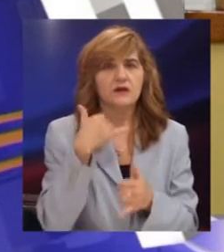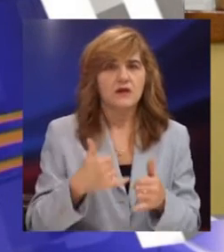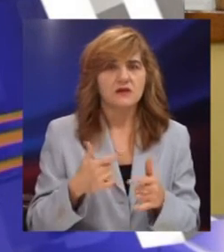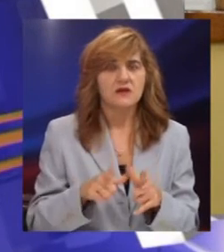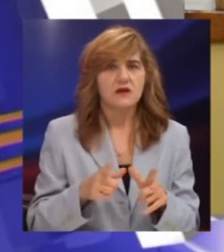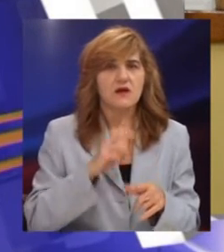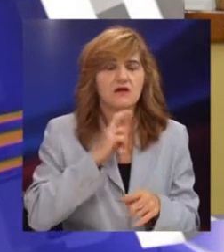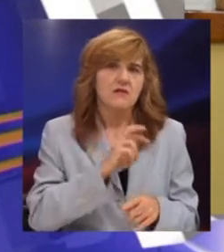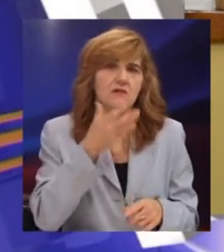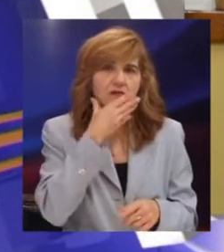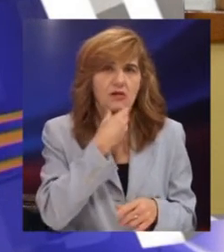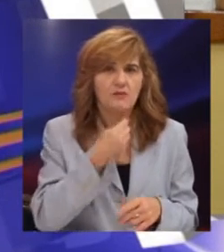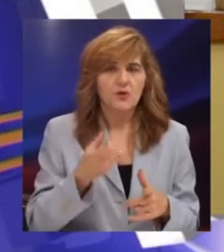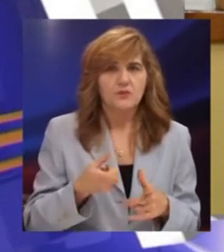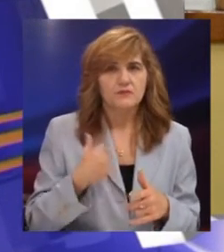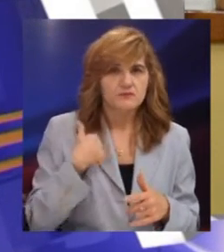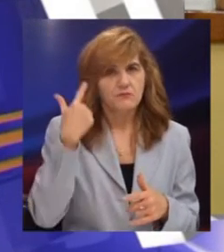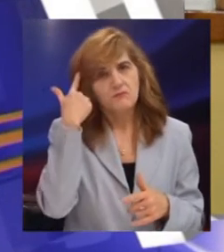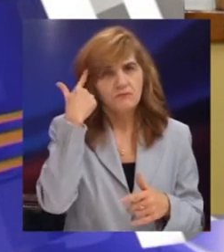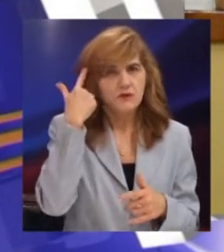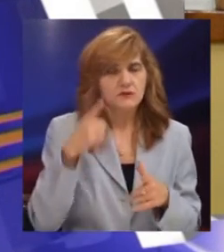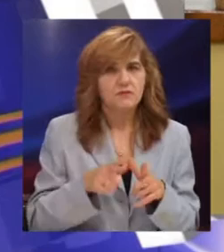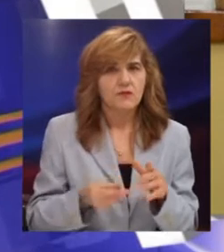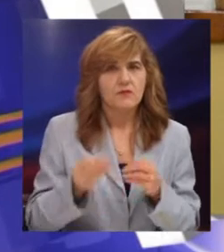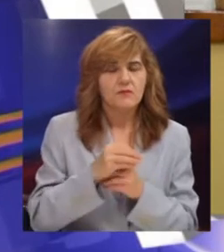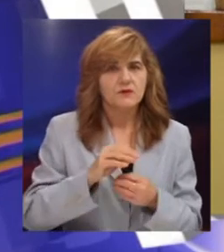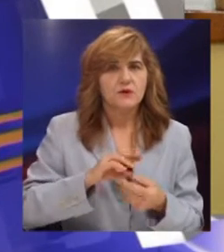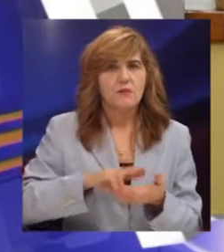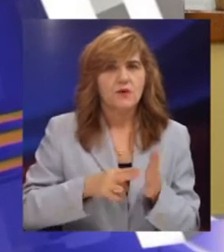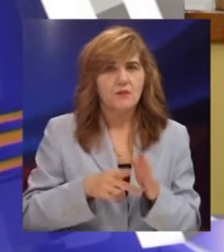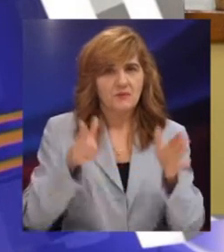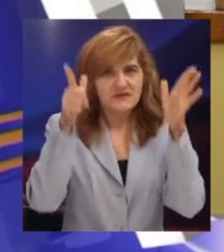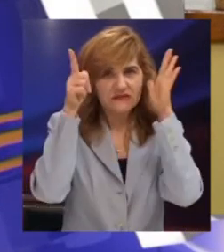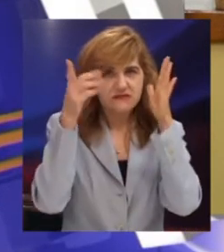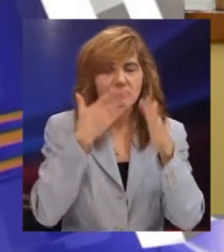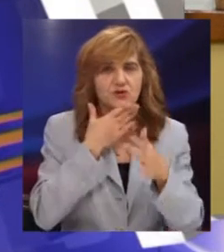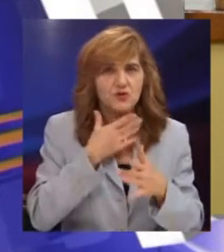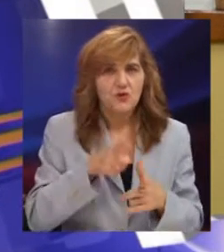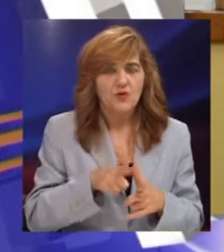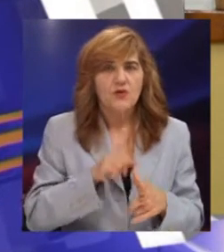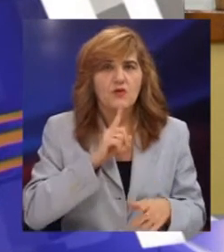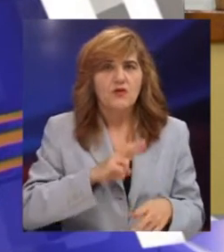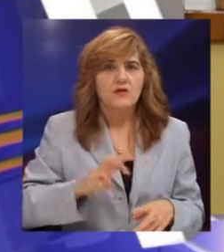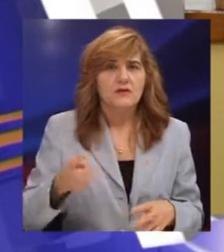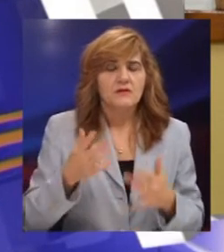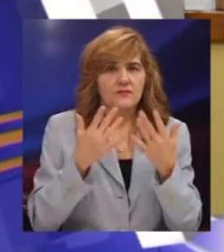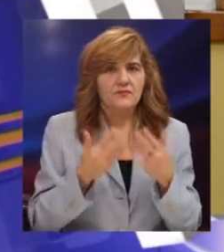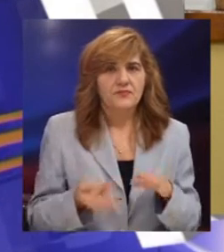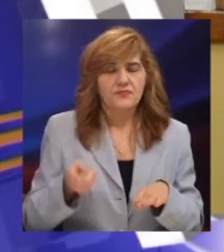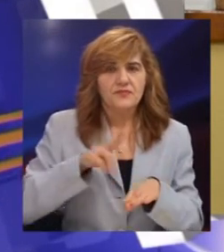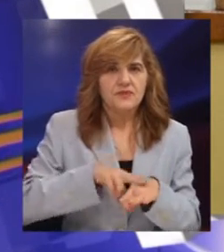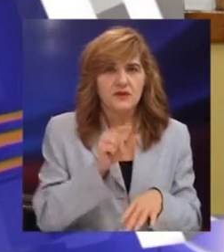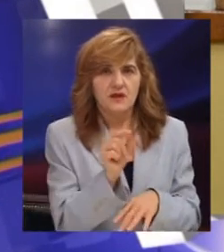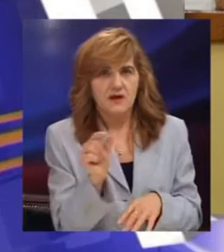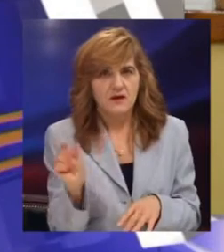radimo linearne funkcije i lepo se snalaze u tome. Mislim da će više problema biti sa gradivom sedmog razreda, možda negde polinomi, rastavljanje